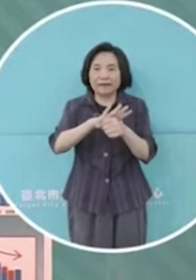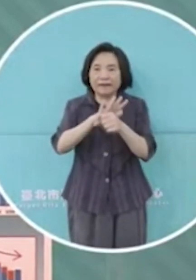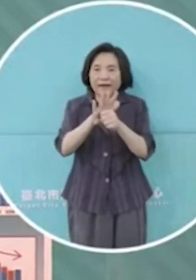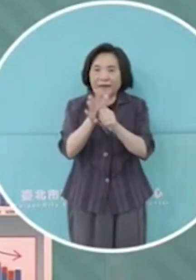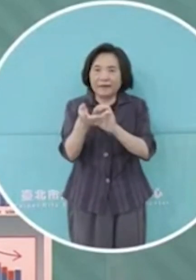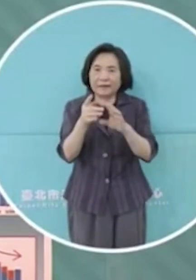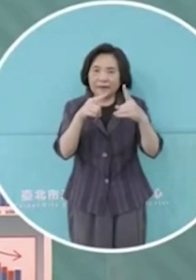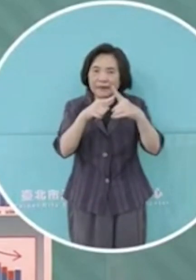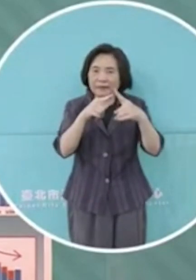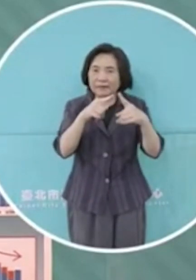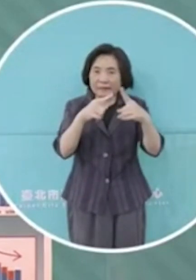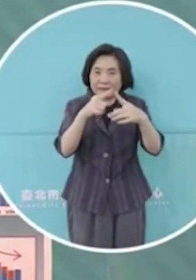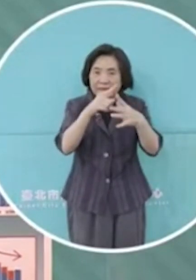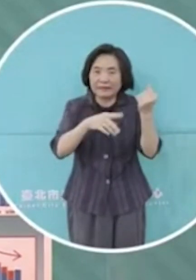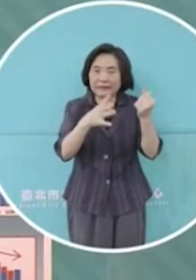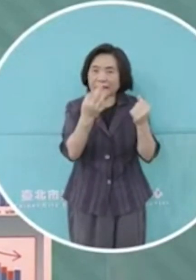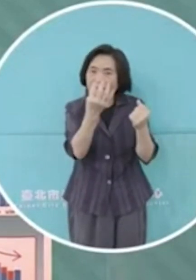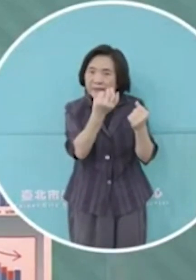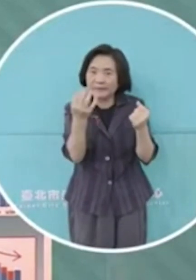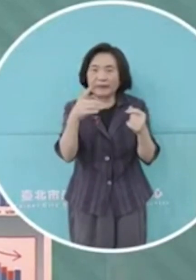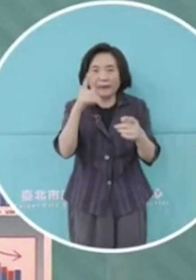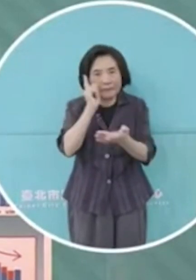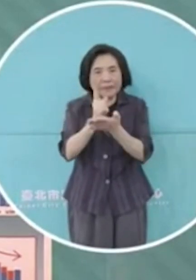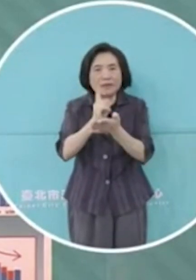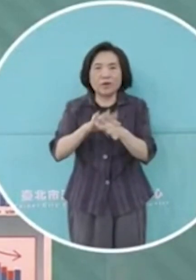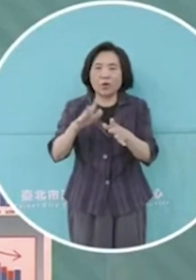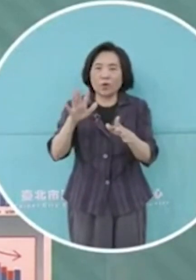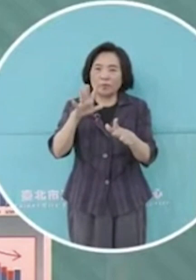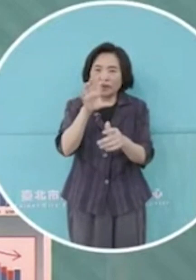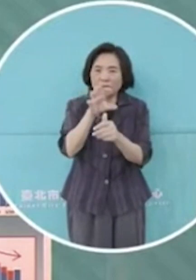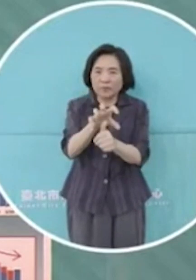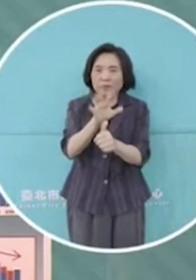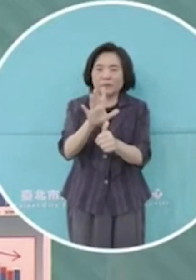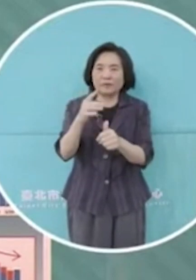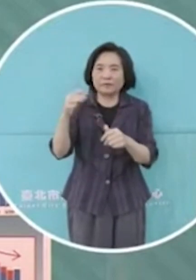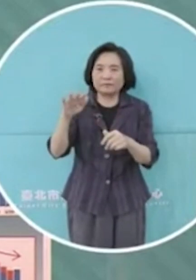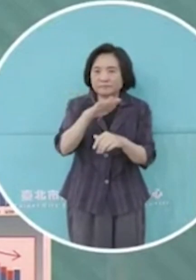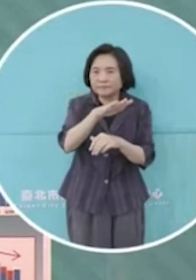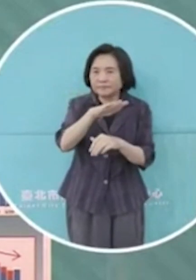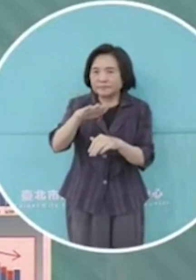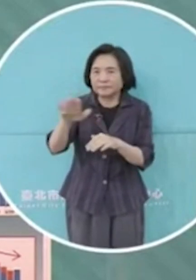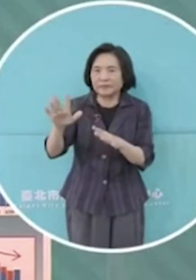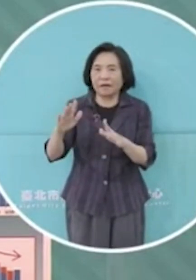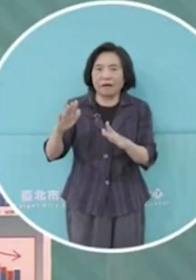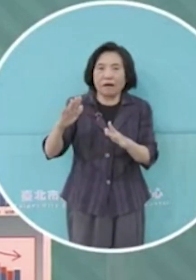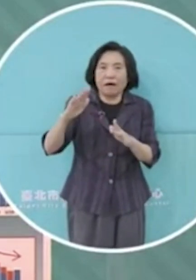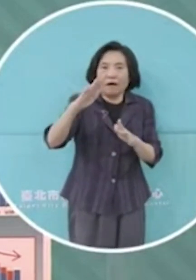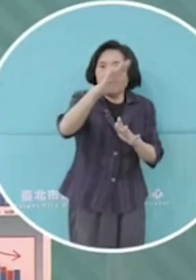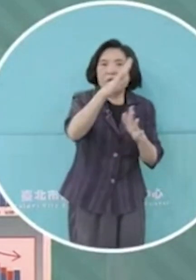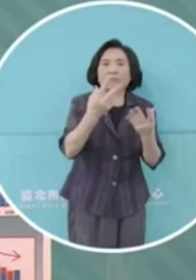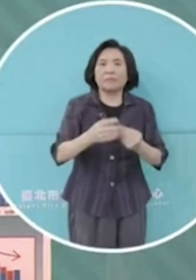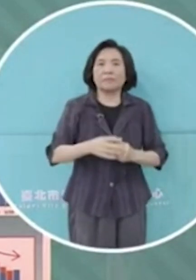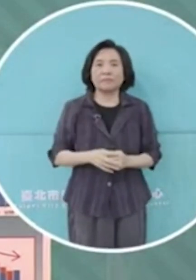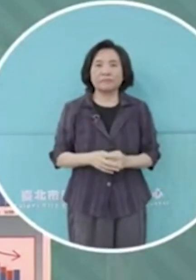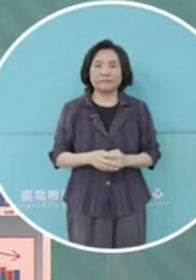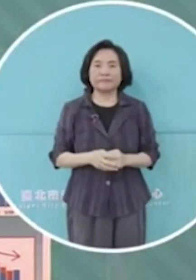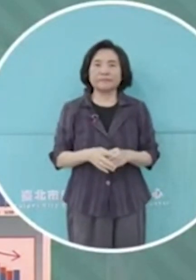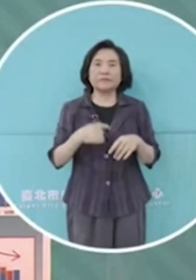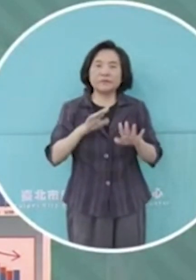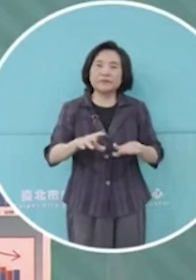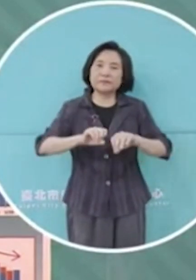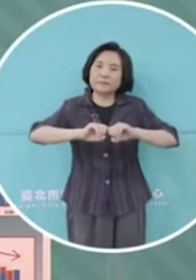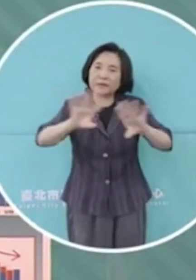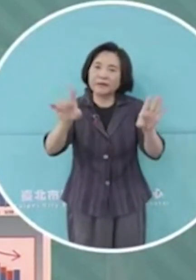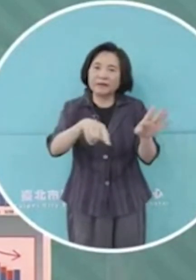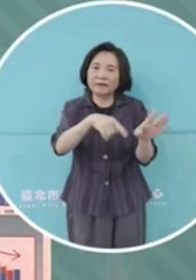数目是每日确诊数目是有控制的。那时候也要跟市民朋友讲哦，通常我们